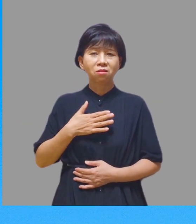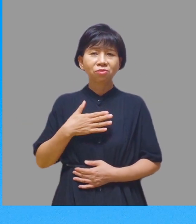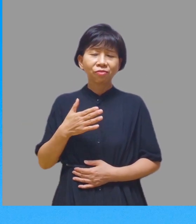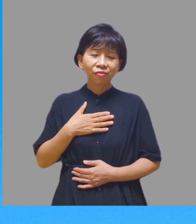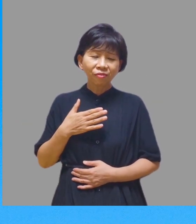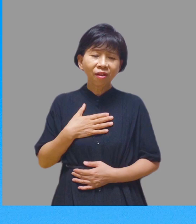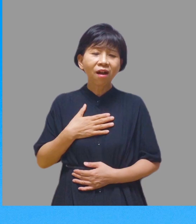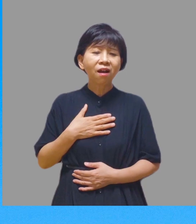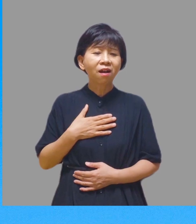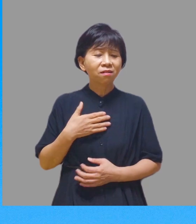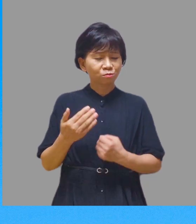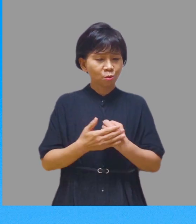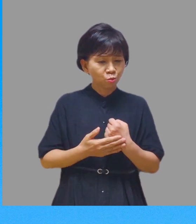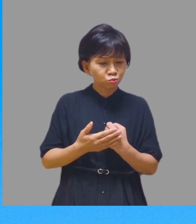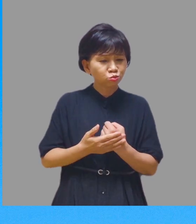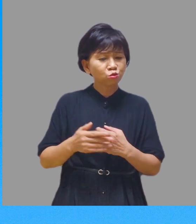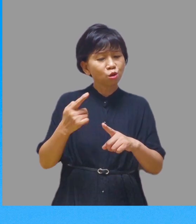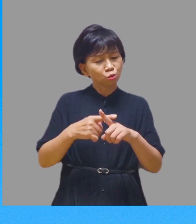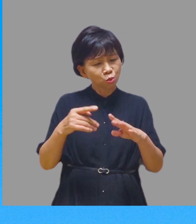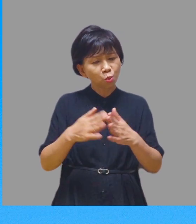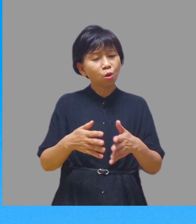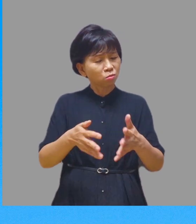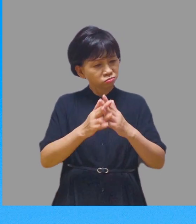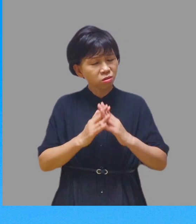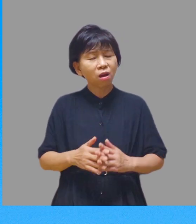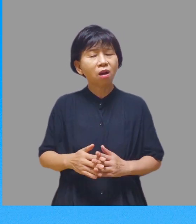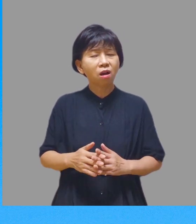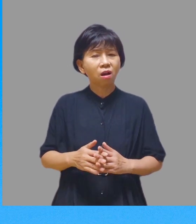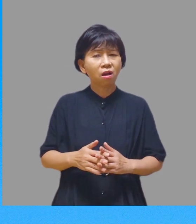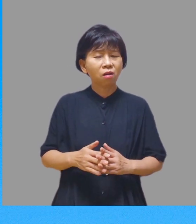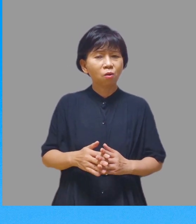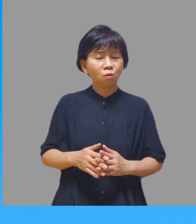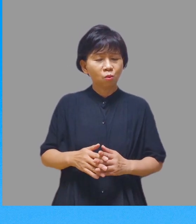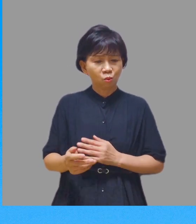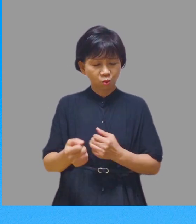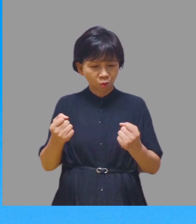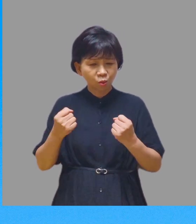나 아니면 우리 공동체가 어떻게 일어설 수 있었겠어?